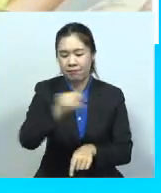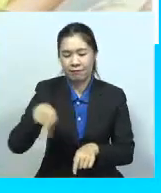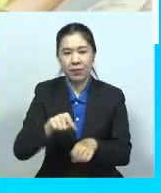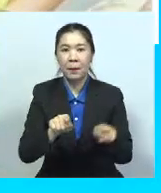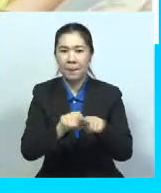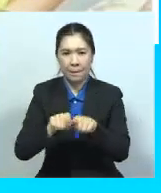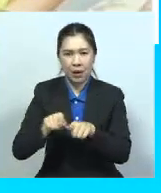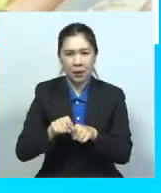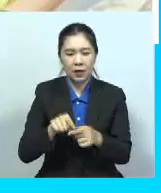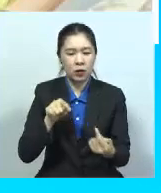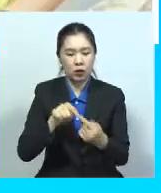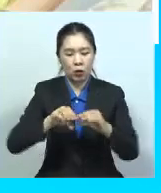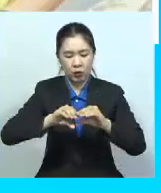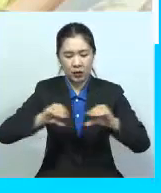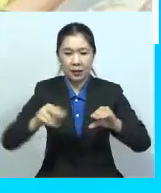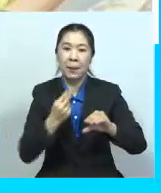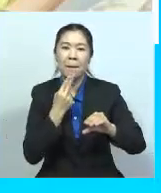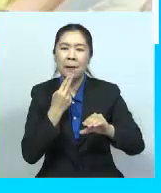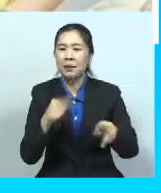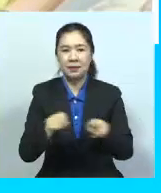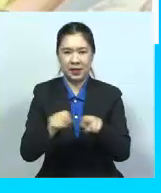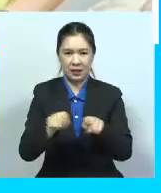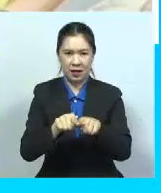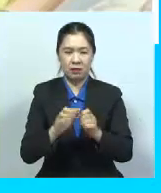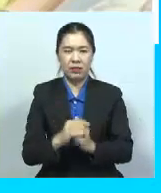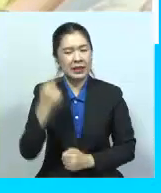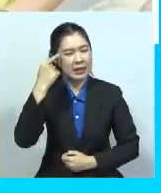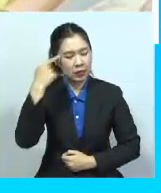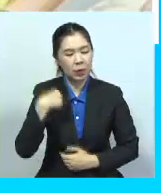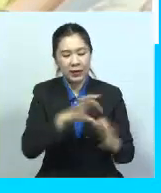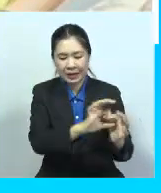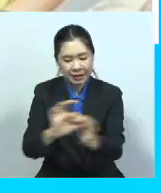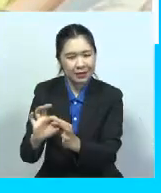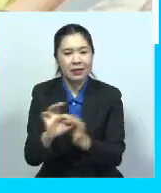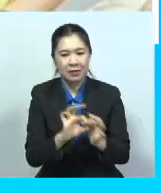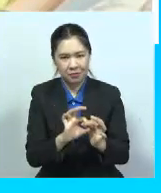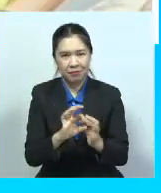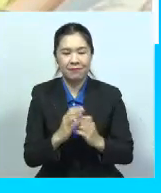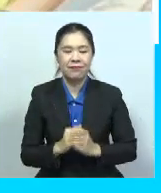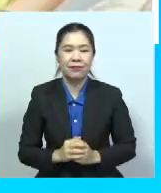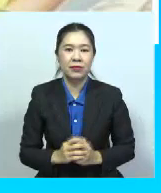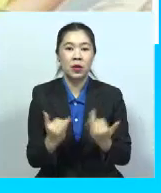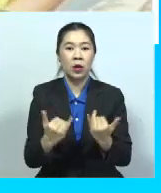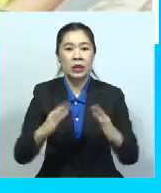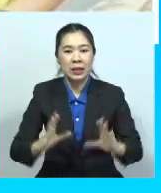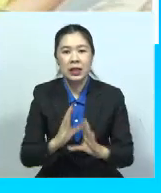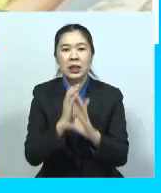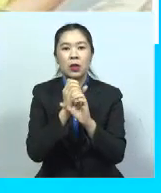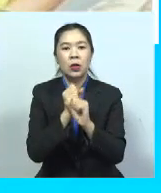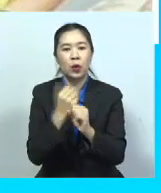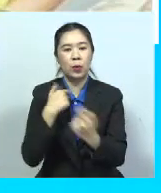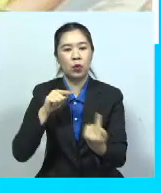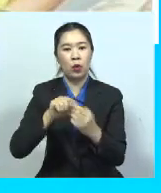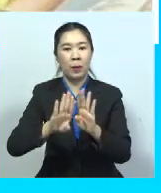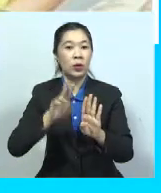เกิดจาก power bank ชนิดเดียวกันนะคะซึ่งคาดว่าจะเกี่ยวข้องกันค่ะสรุปตอนนี้นะคะเพลิงไหม้ที่เกิดในย่